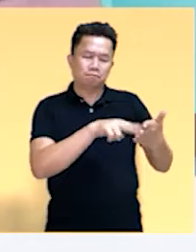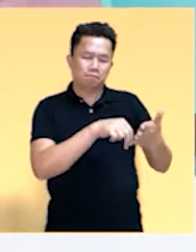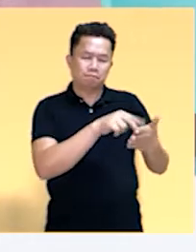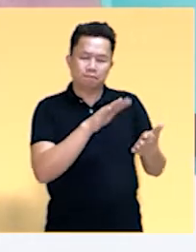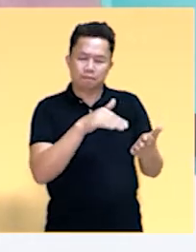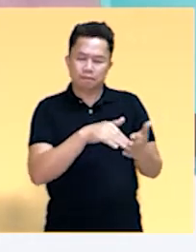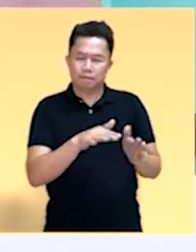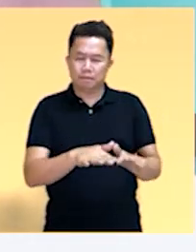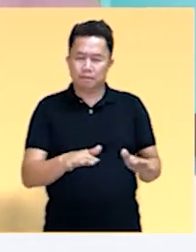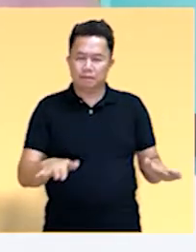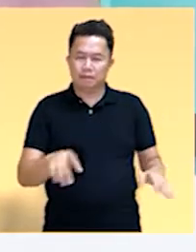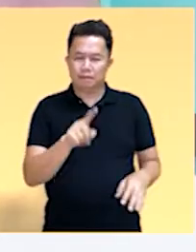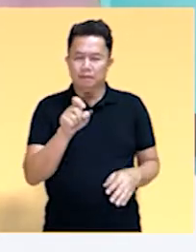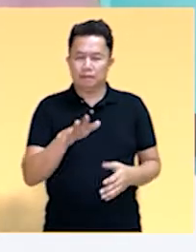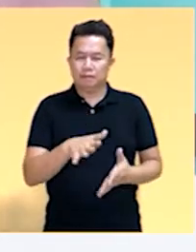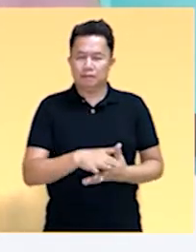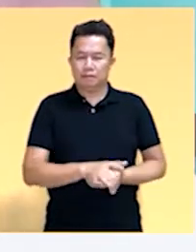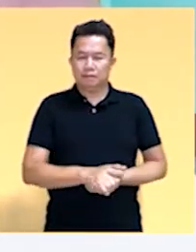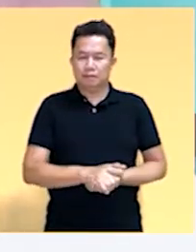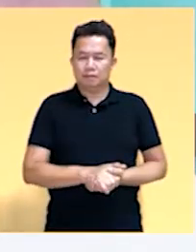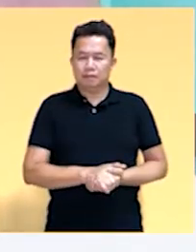Basahin niyo ulit mga bata.